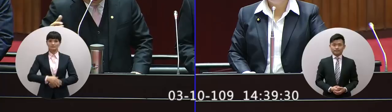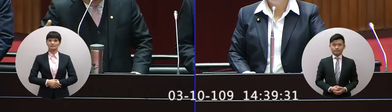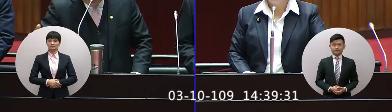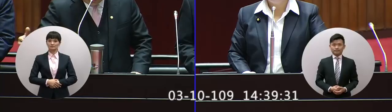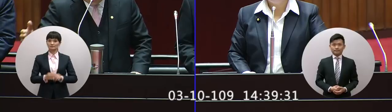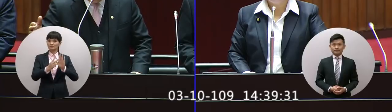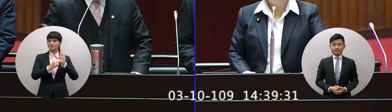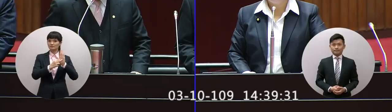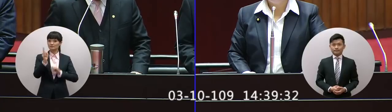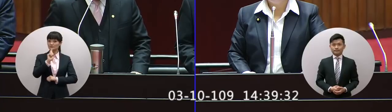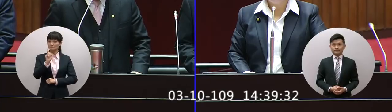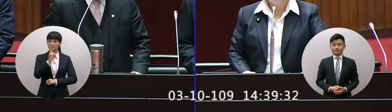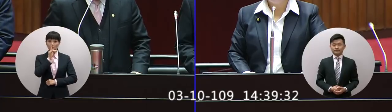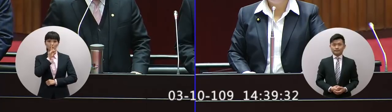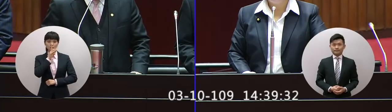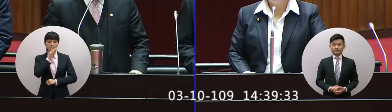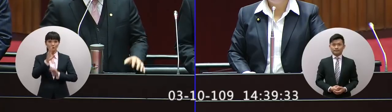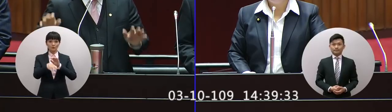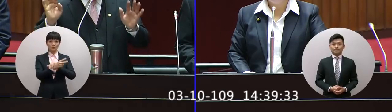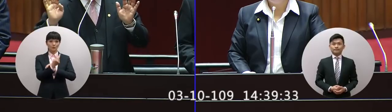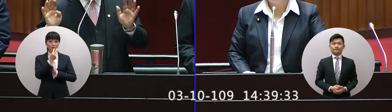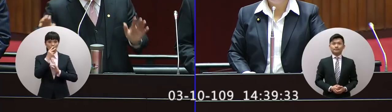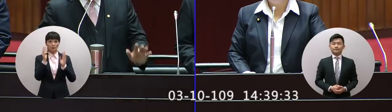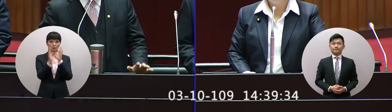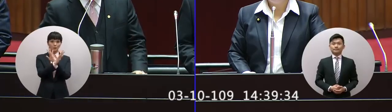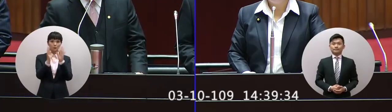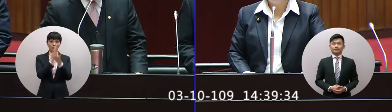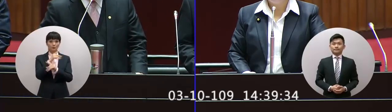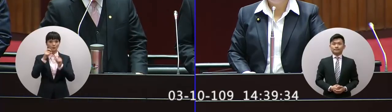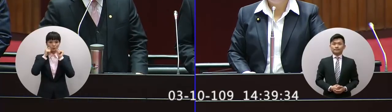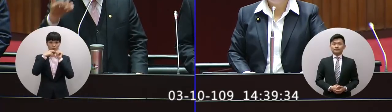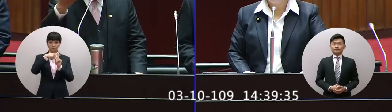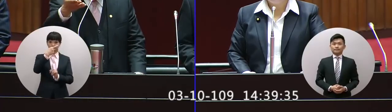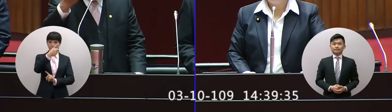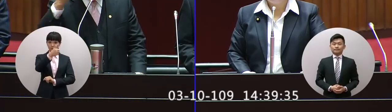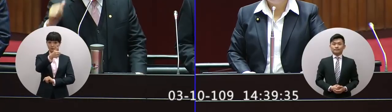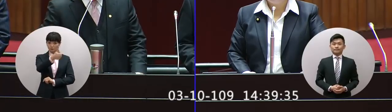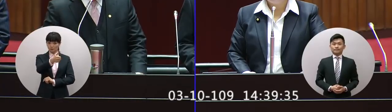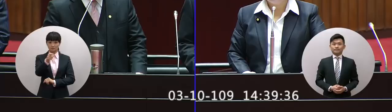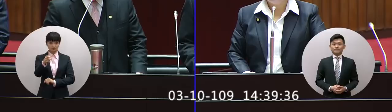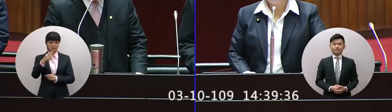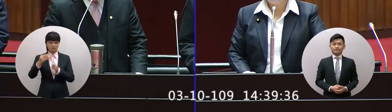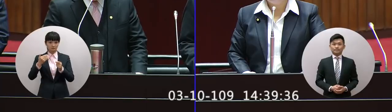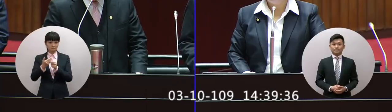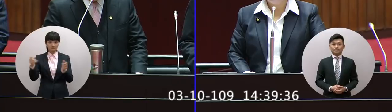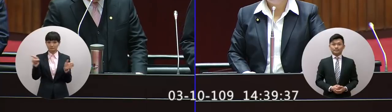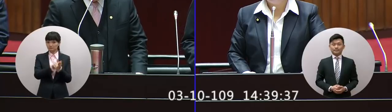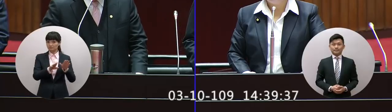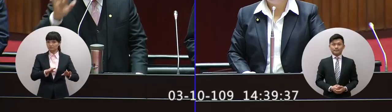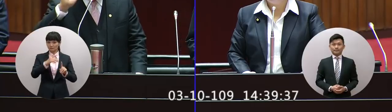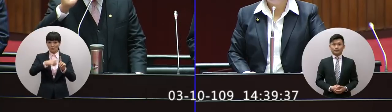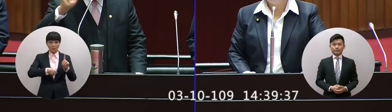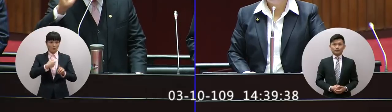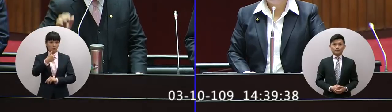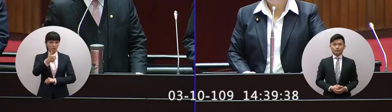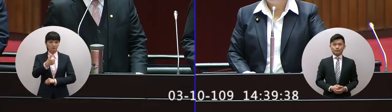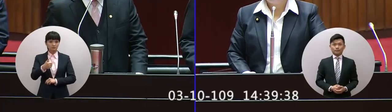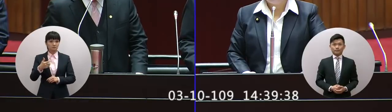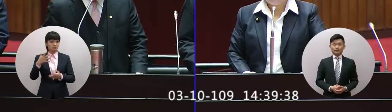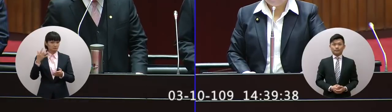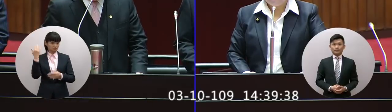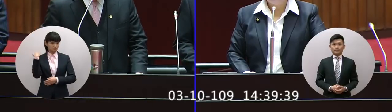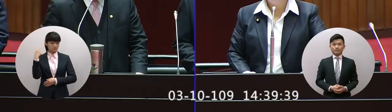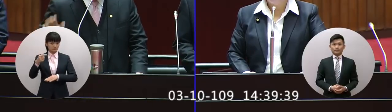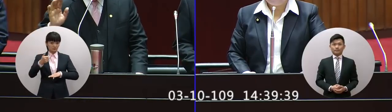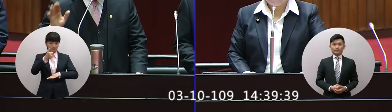的空气品质改善，而且是9年来最低，这是你当台中副市长的时候5度